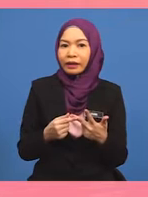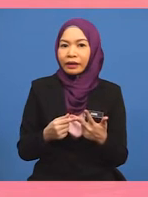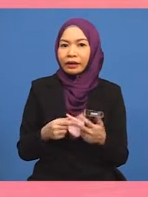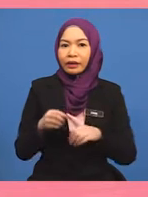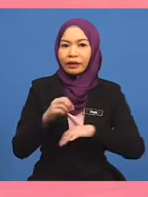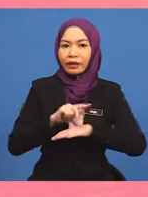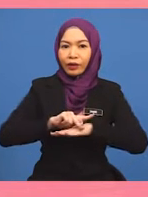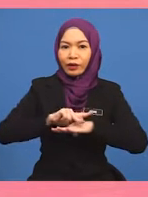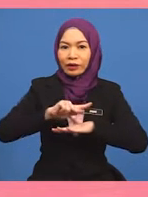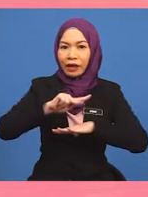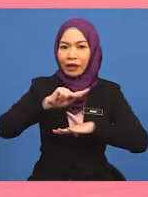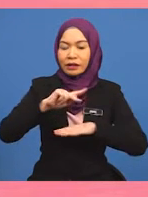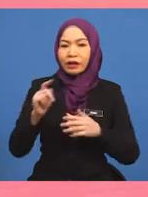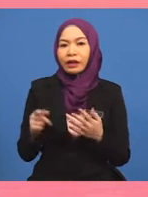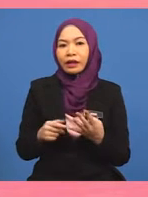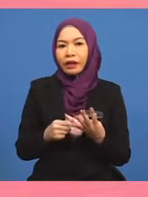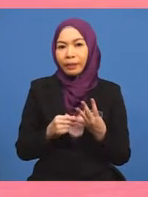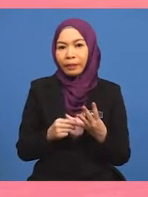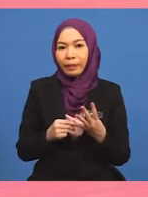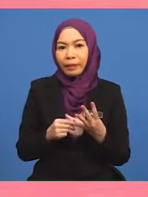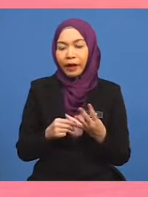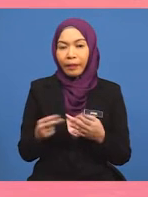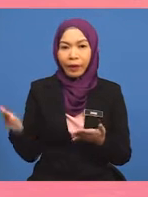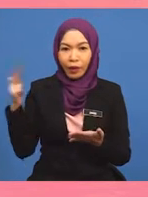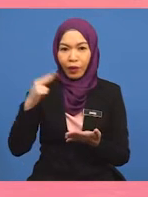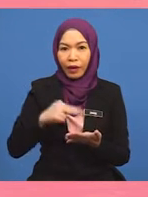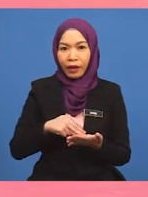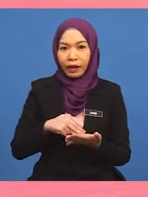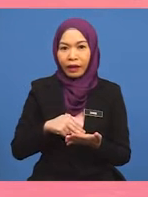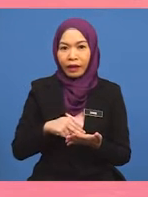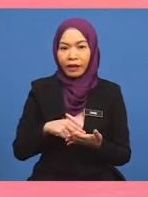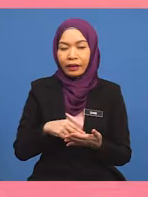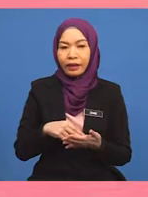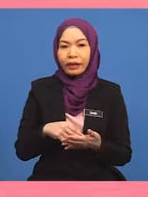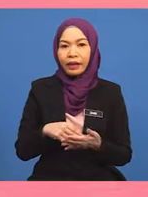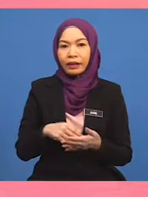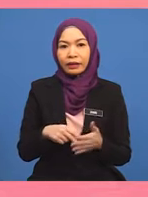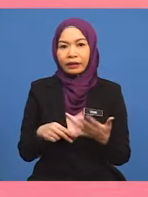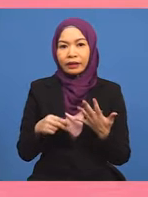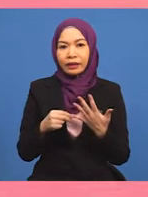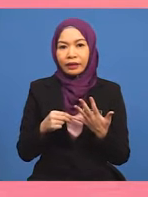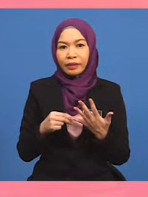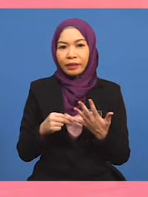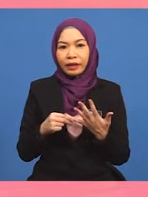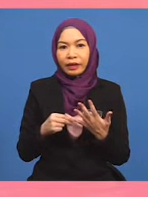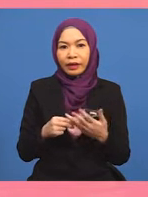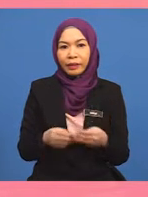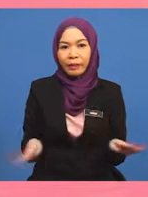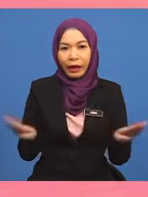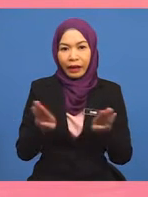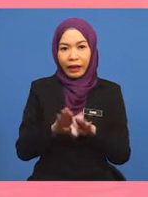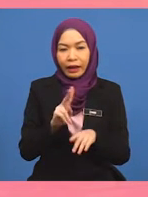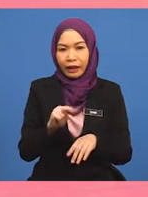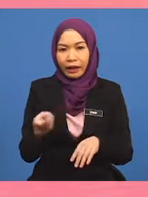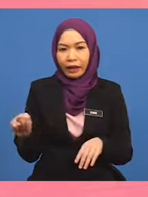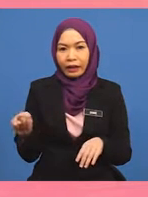kontras. Keempat, pengulangan. Kelima, kepelbagaian.